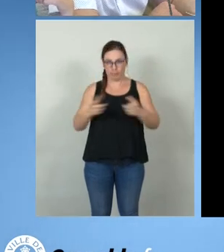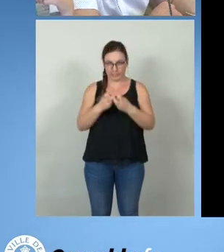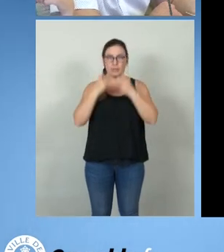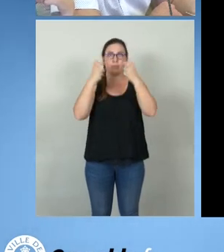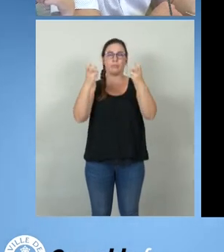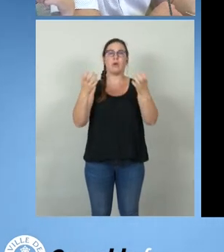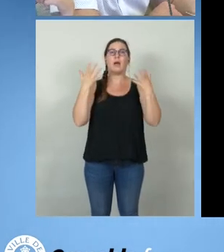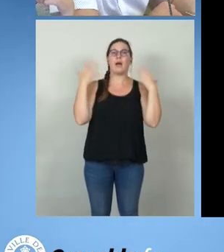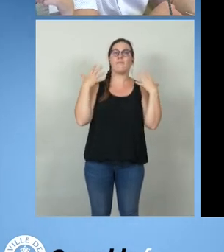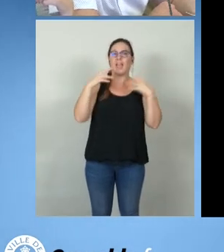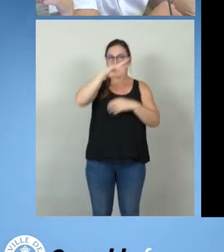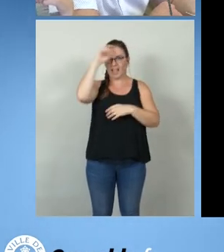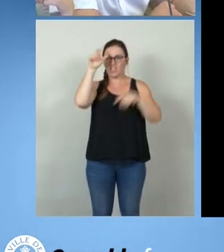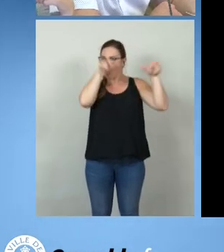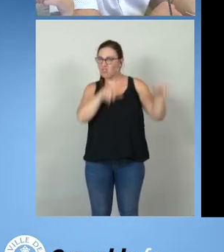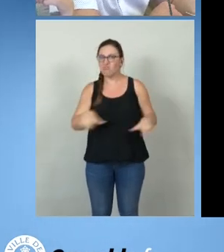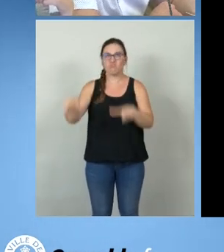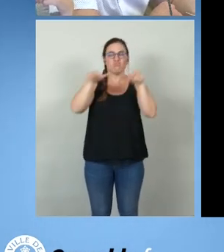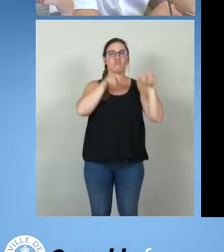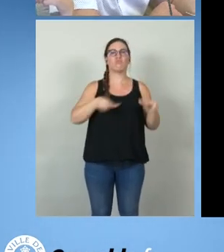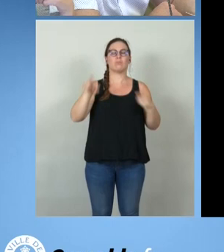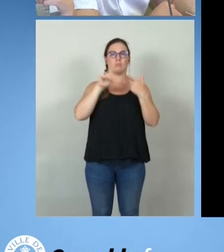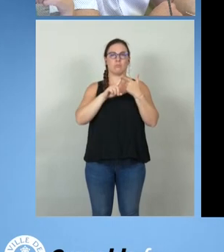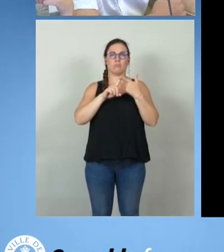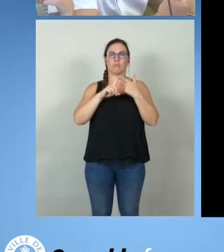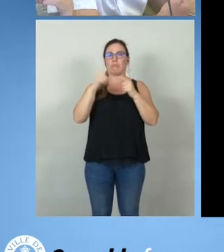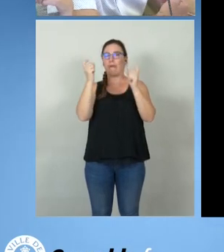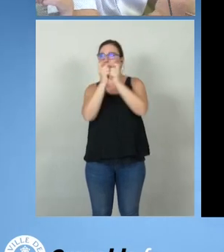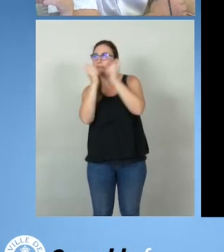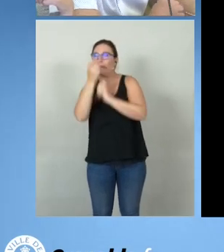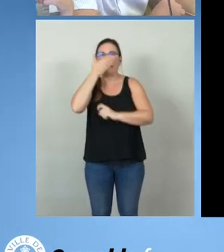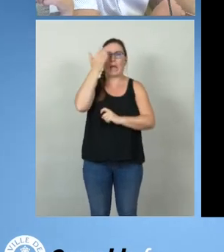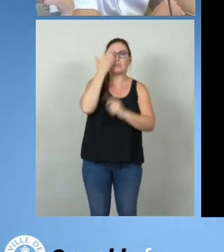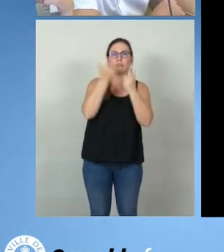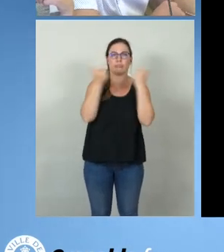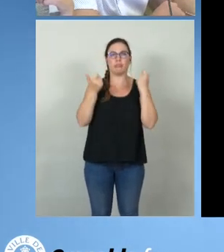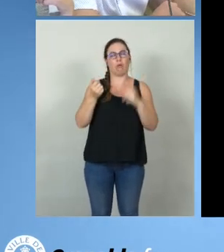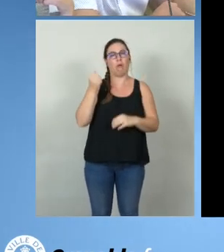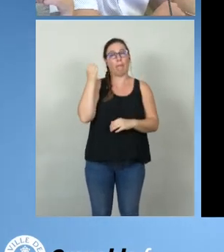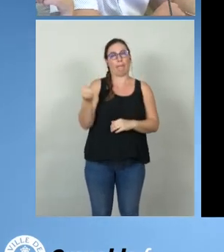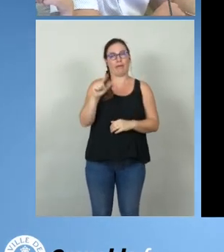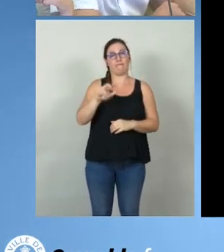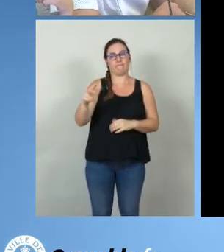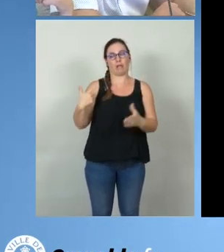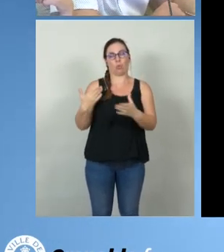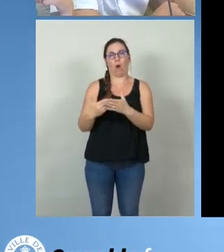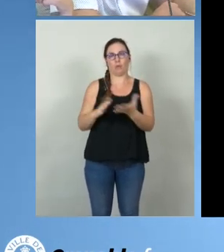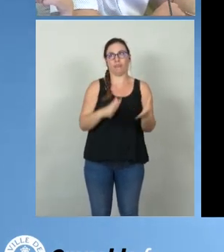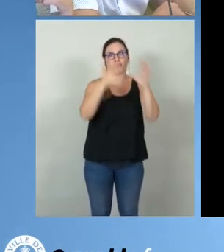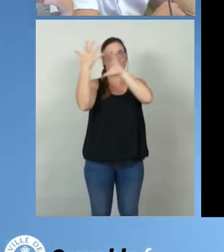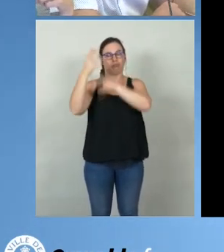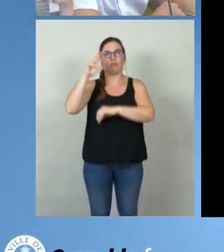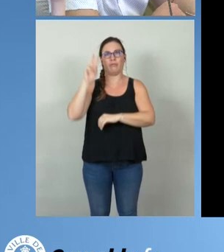citer les frais de gardiennage les frais de fluide même si c'est surtout en 2023 que la situation évolue